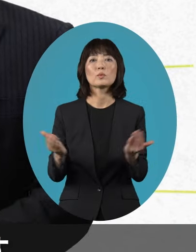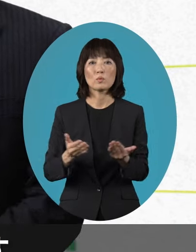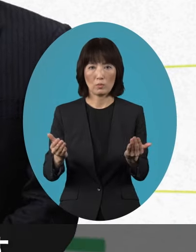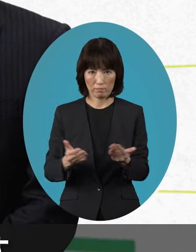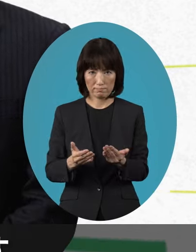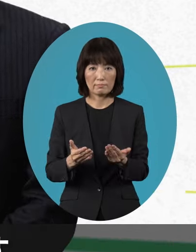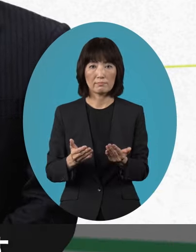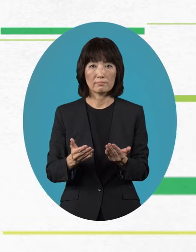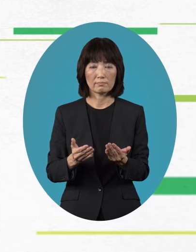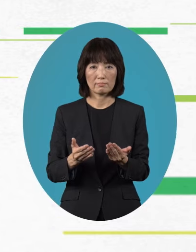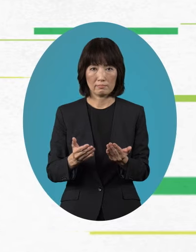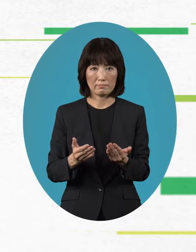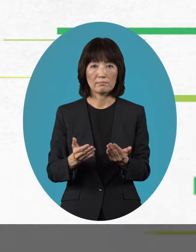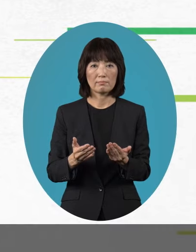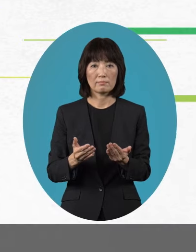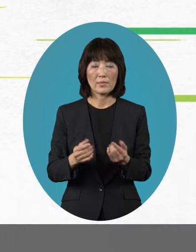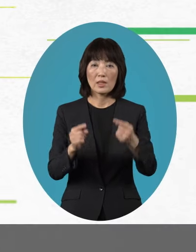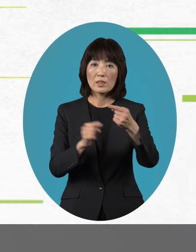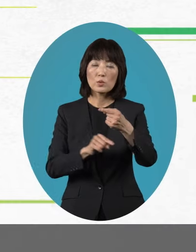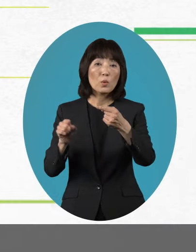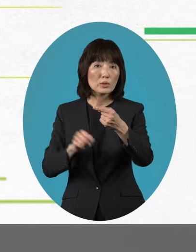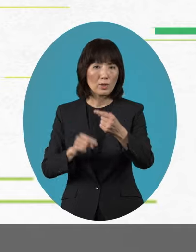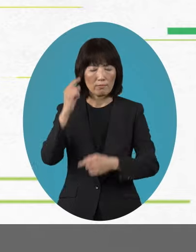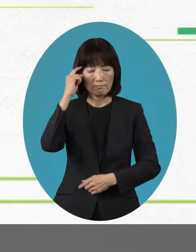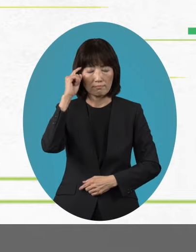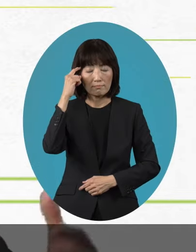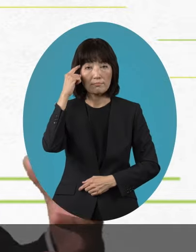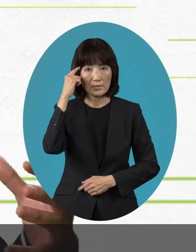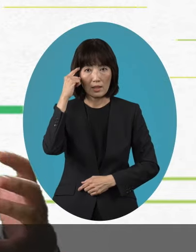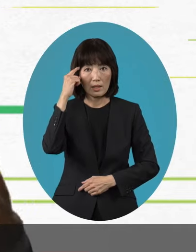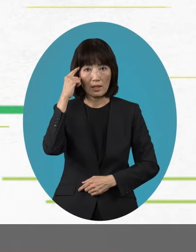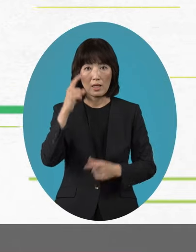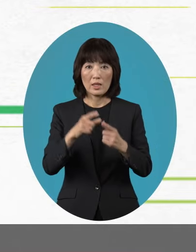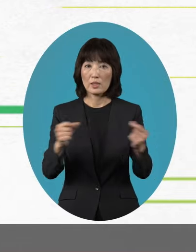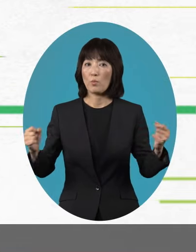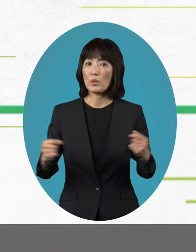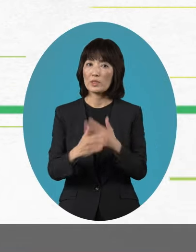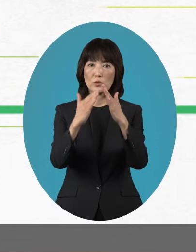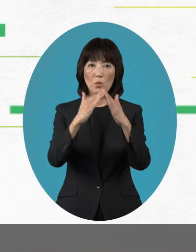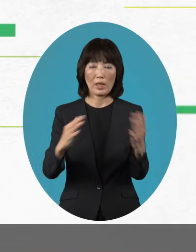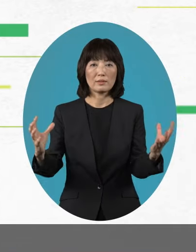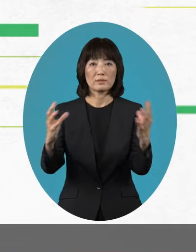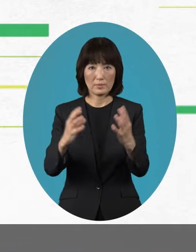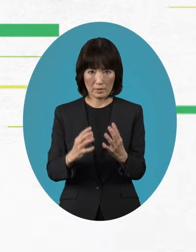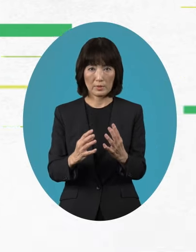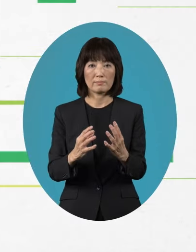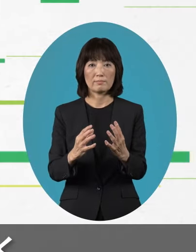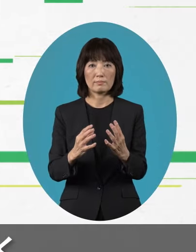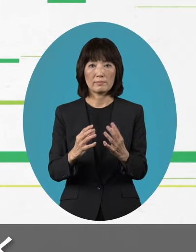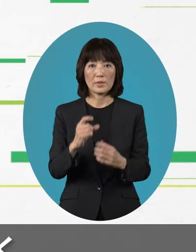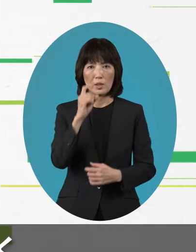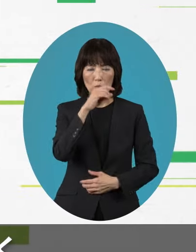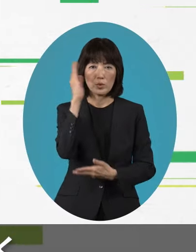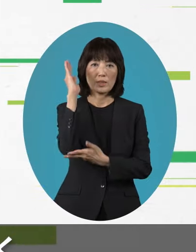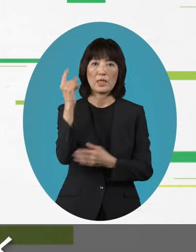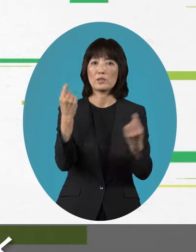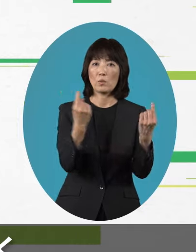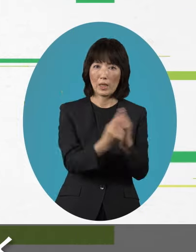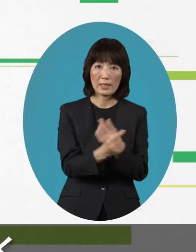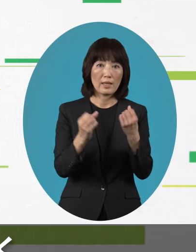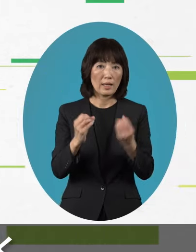えています。一人一人がその意識を持って日本維新の会に集まっています。古い政治を変え